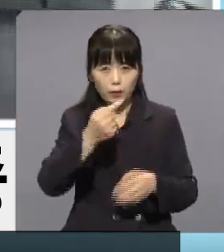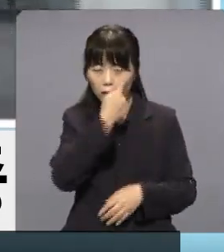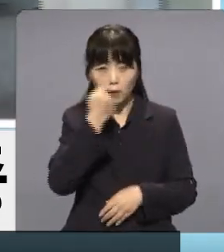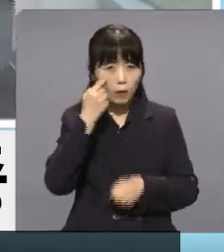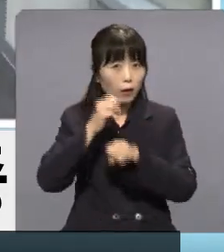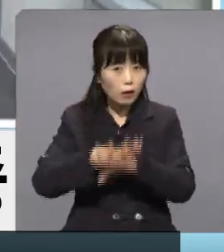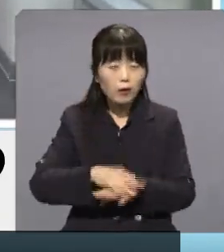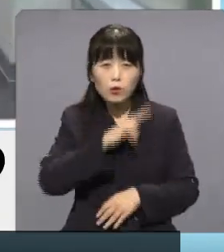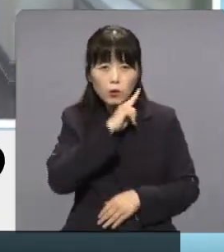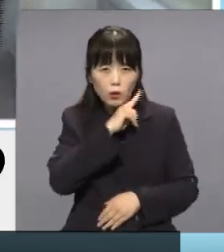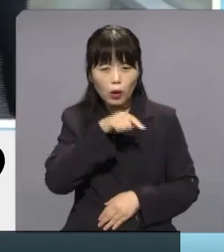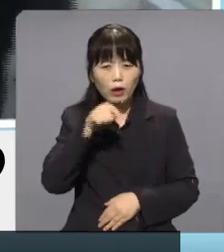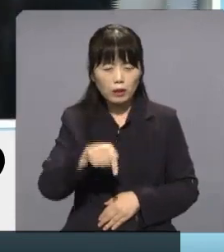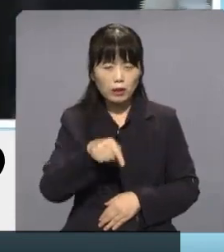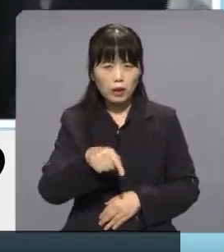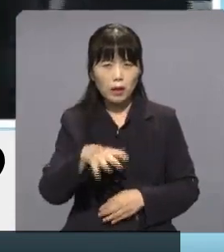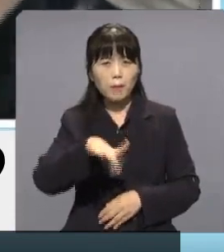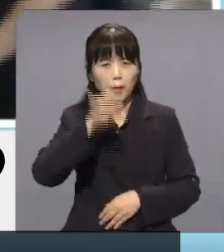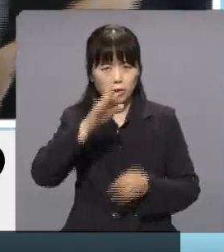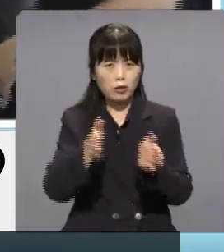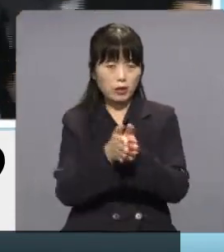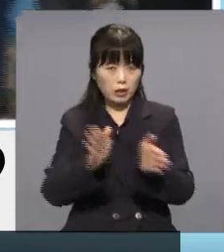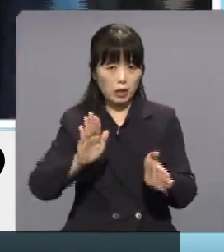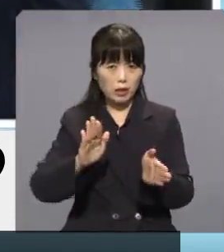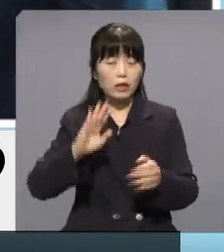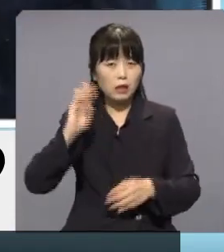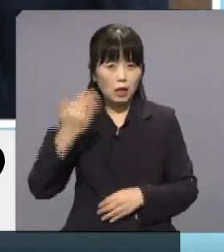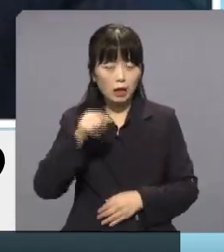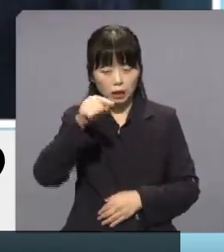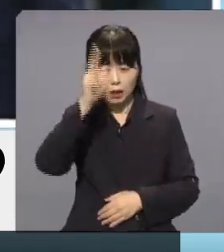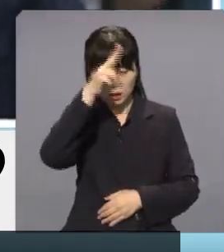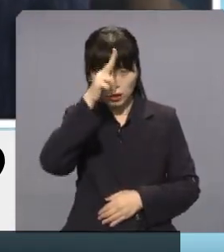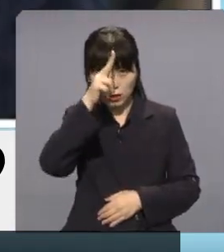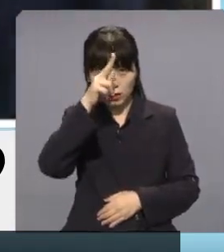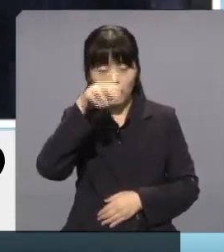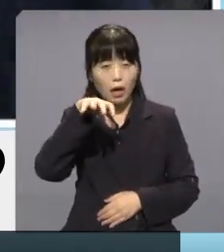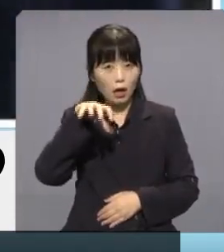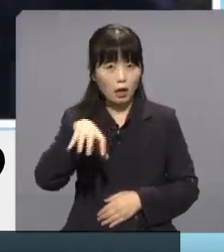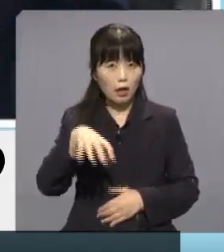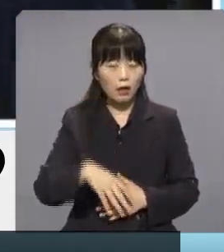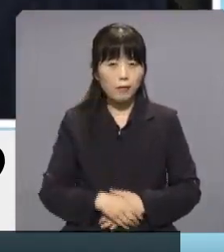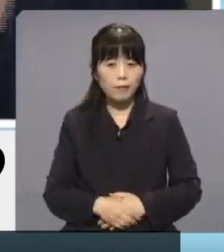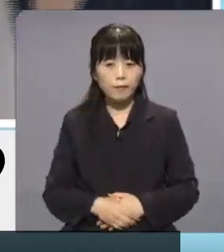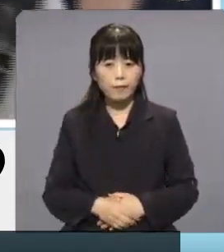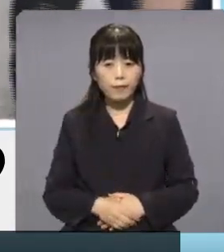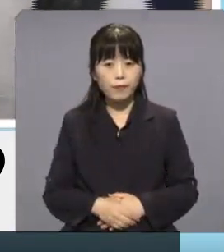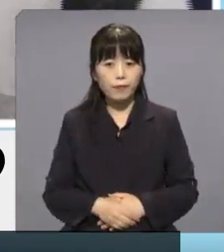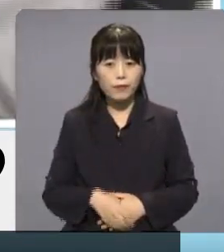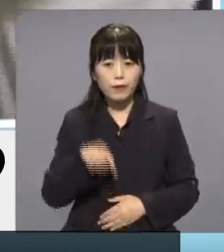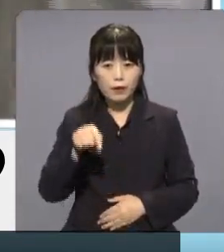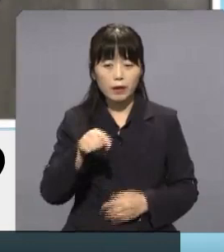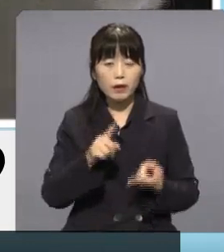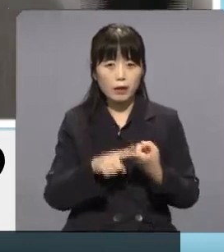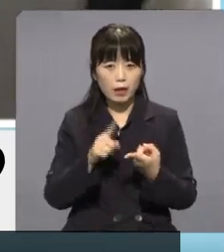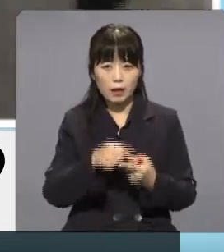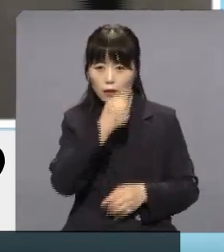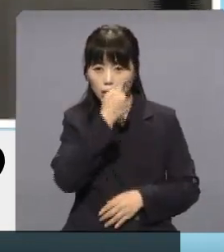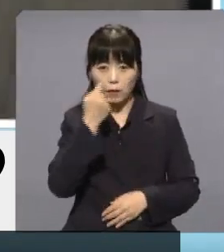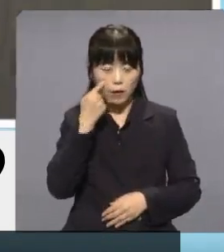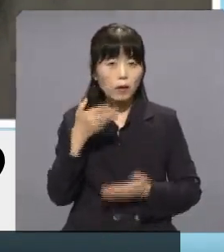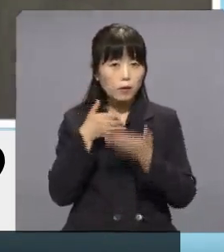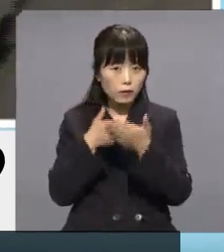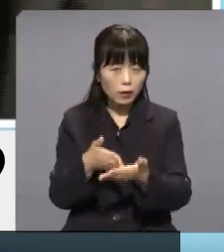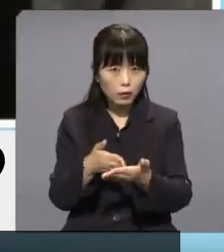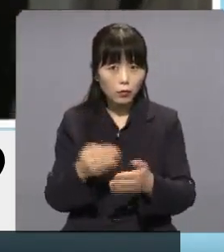거기서부터 쉬어야 된건 맛 지구 물 이 경찰이 그동안의 이걸 그 증거를 해놓고